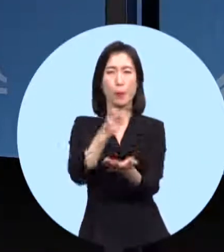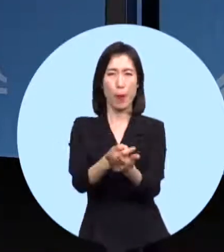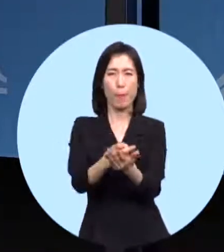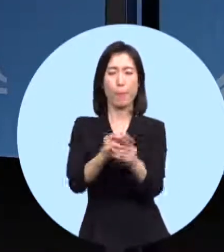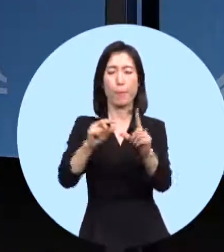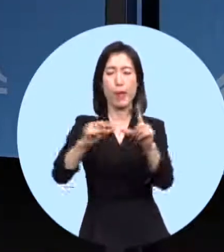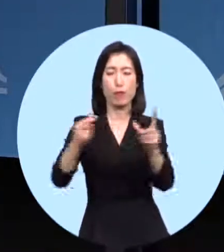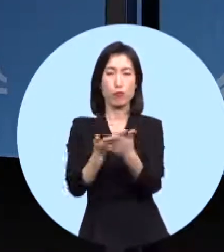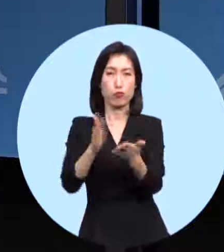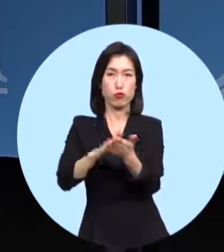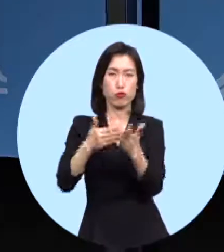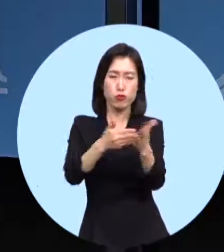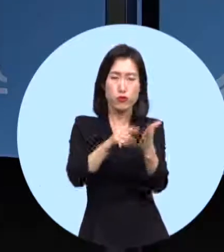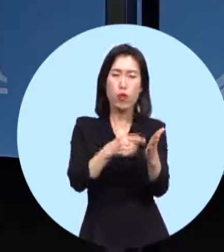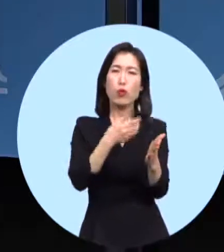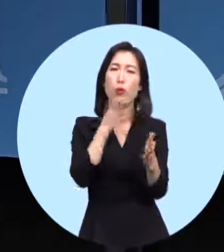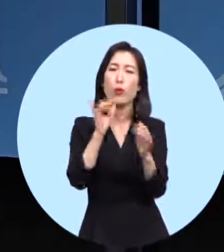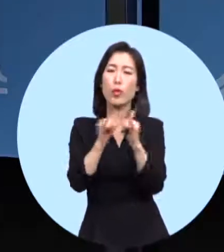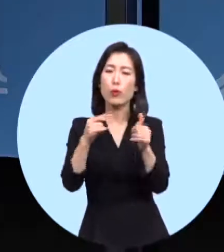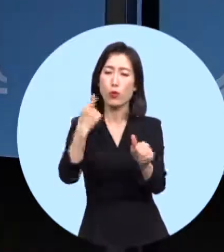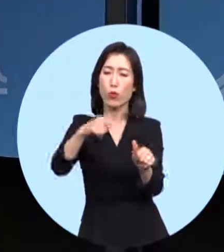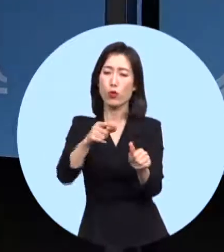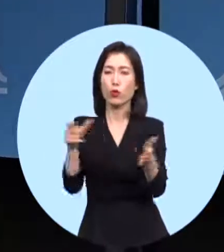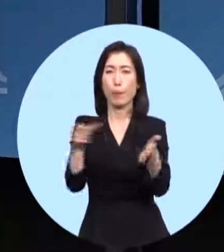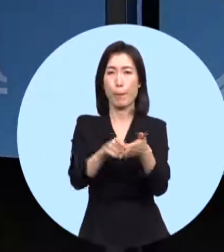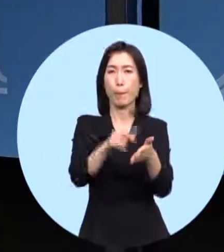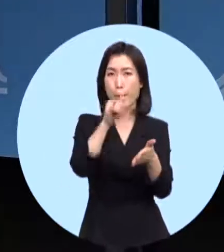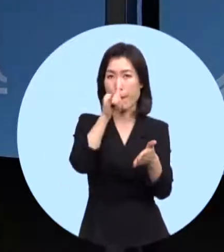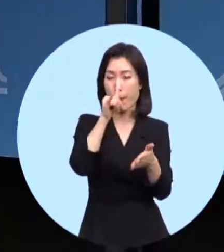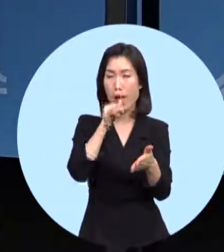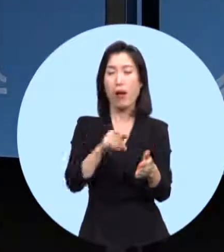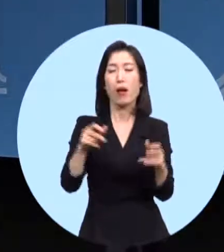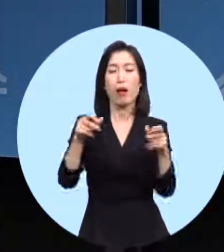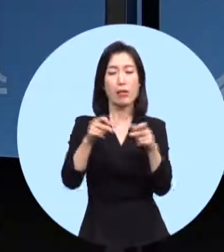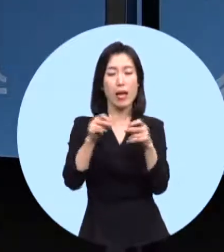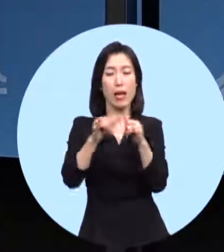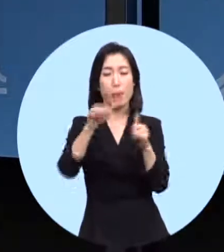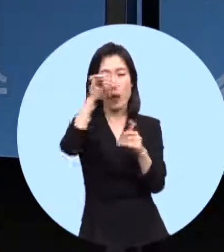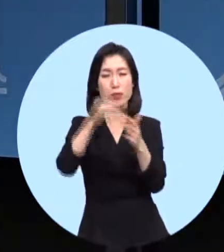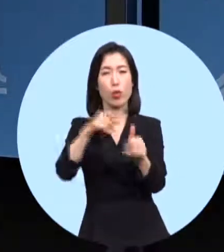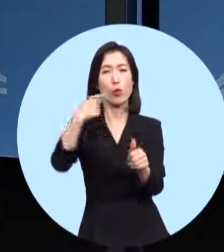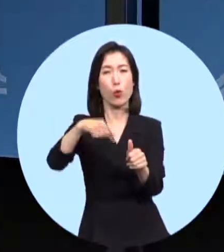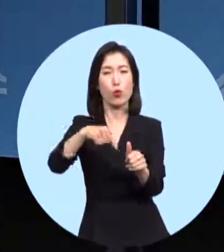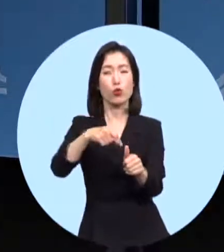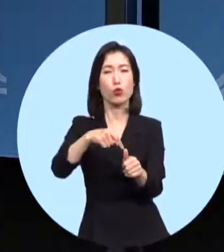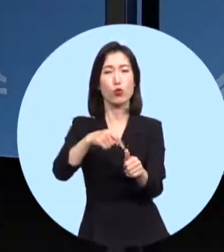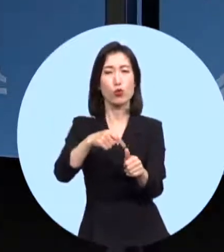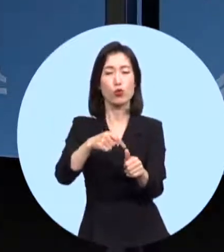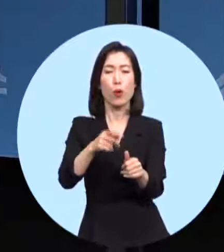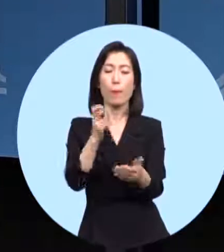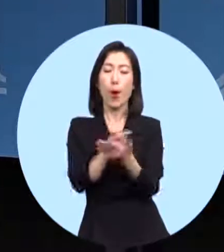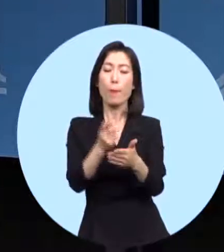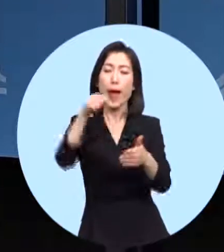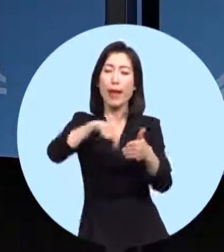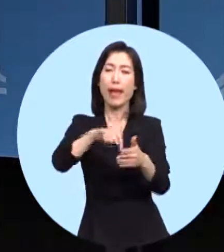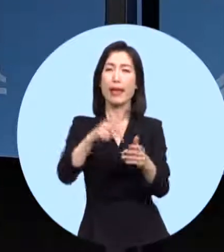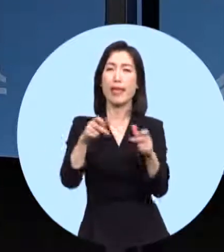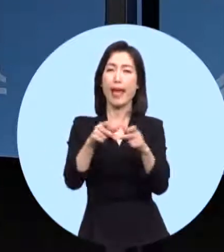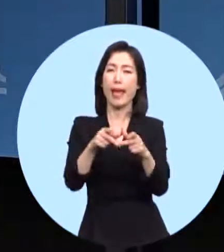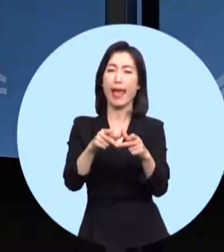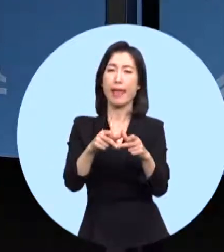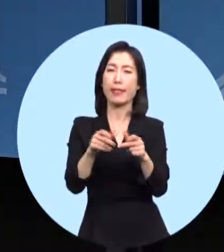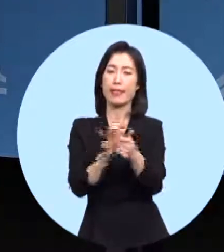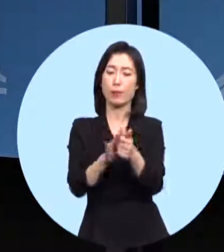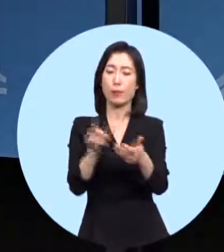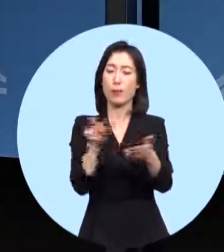개정안에 노인교육이 등장을 합니다. 장애인 평생교육이 평생교육법에 진입했을 때도